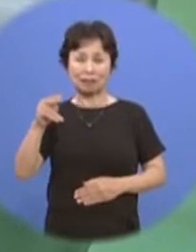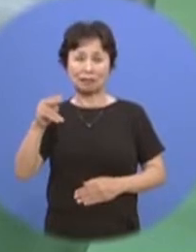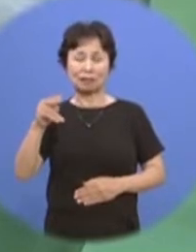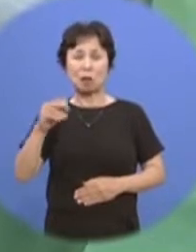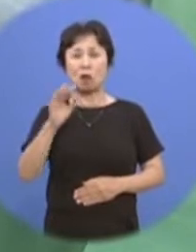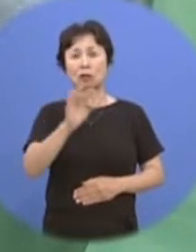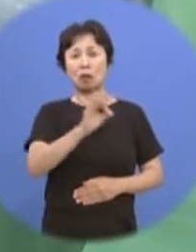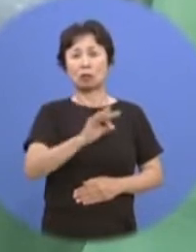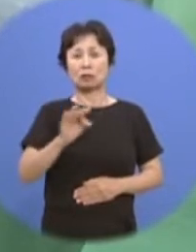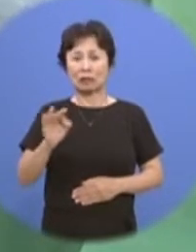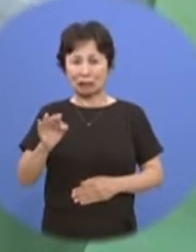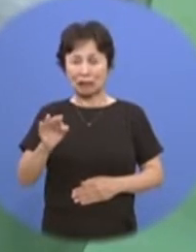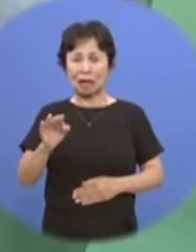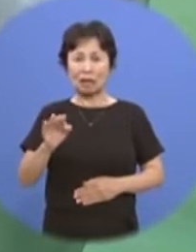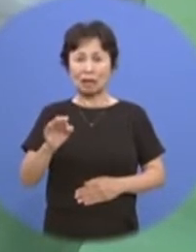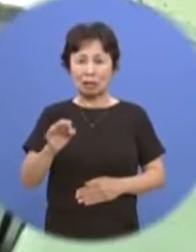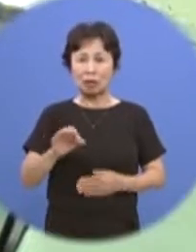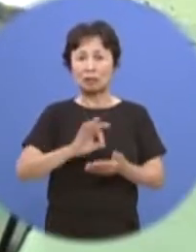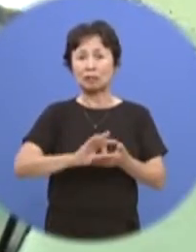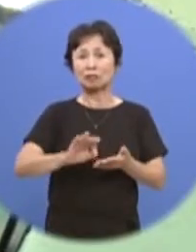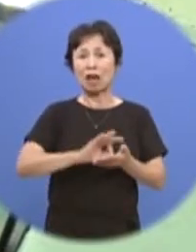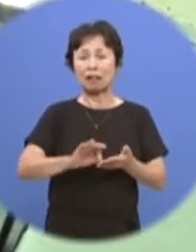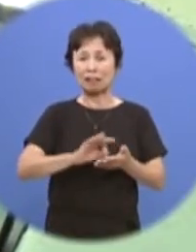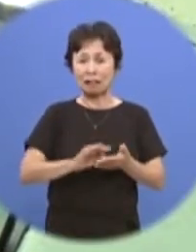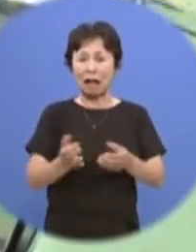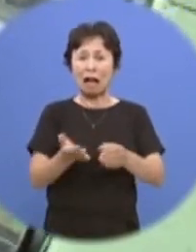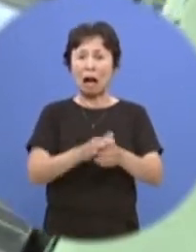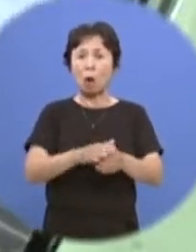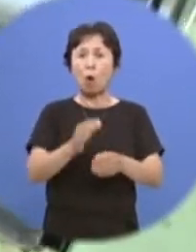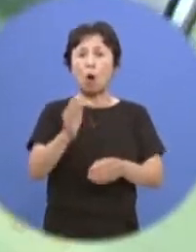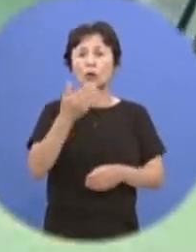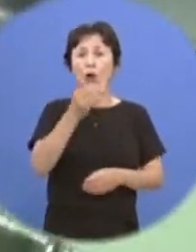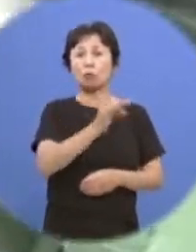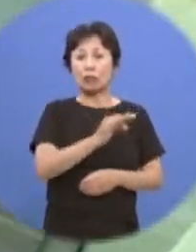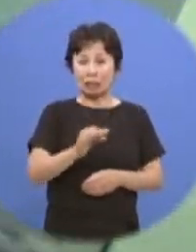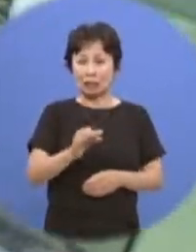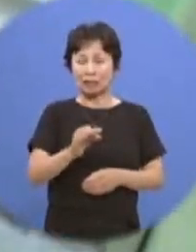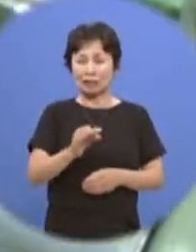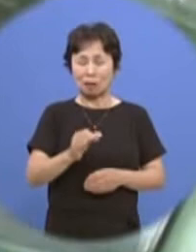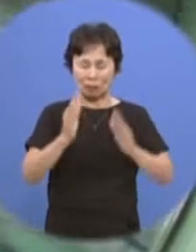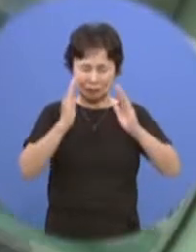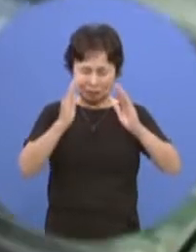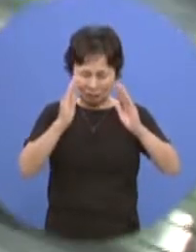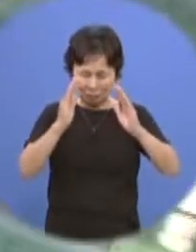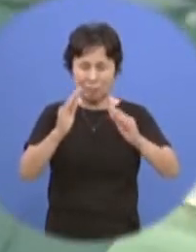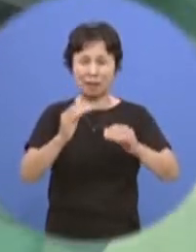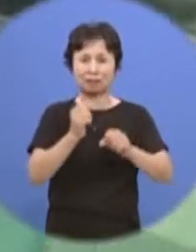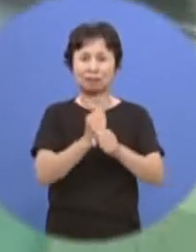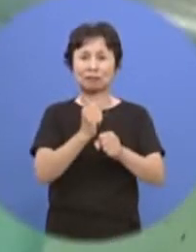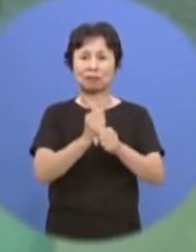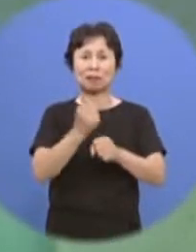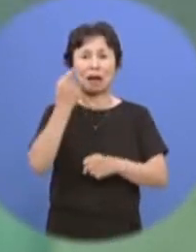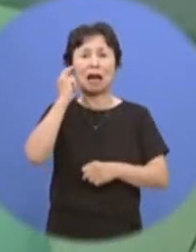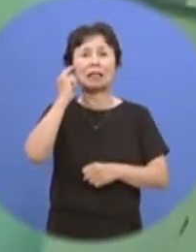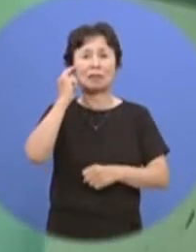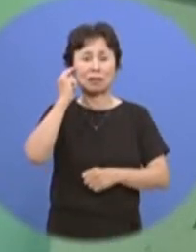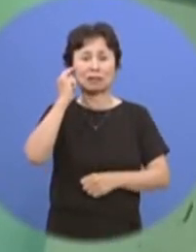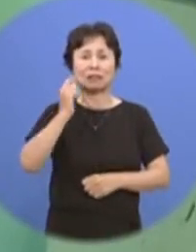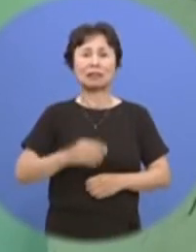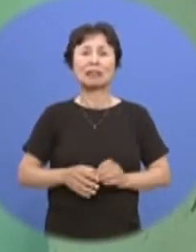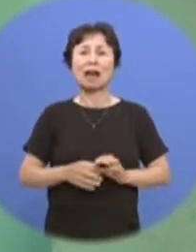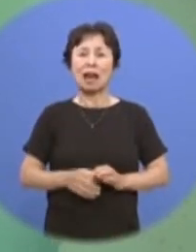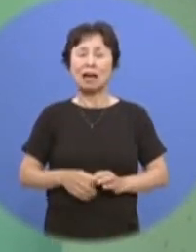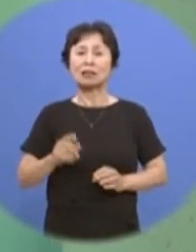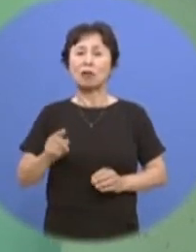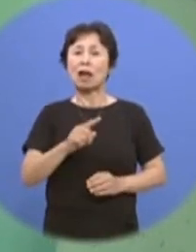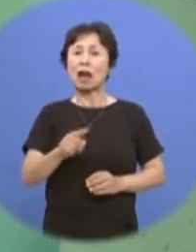とかを生かした加工食品というのは力を入れてますので、そういったものを、使って、和歌